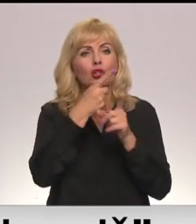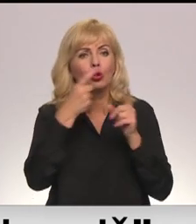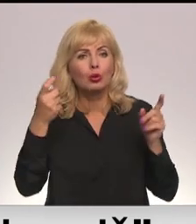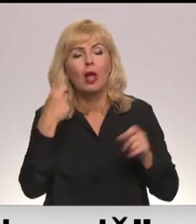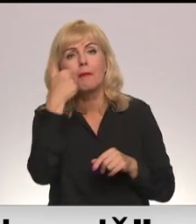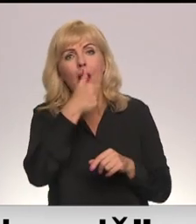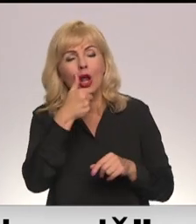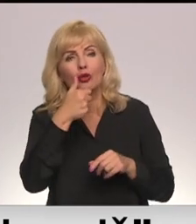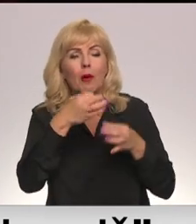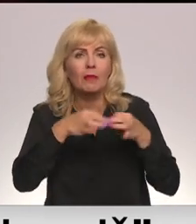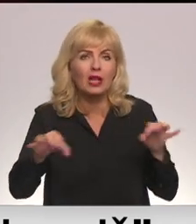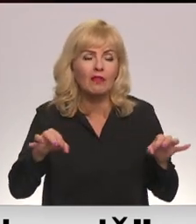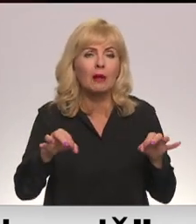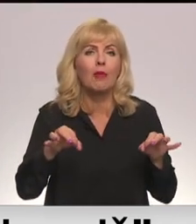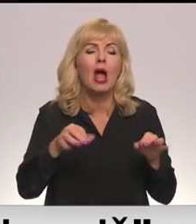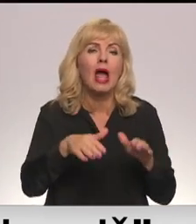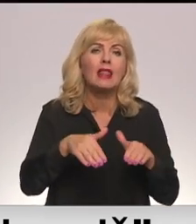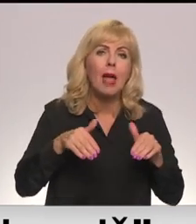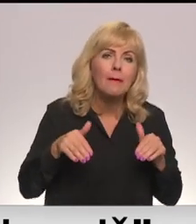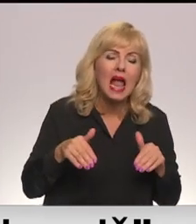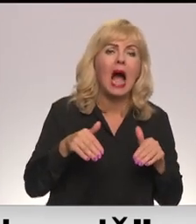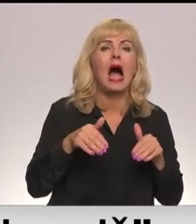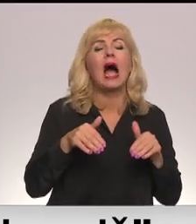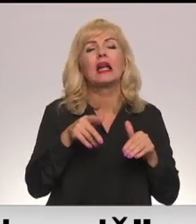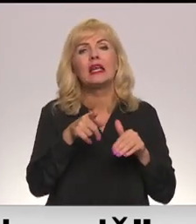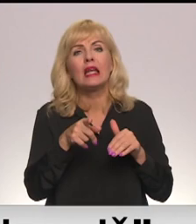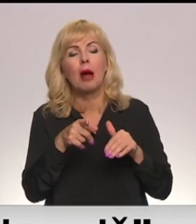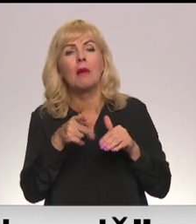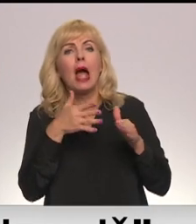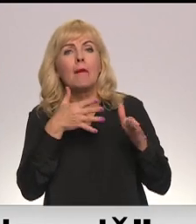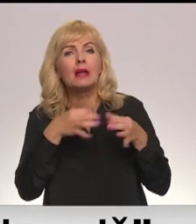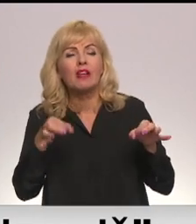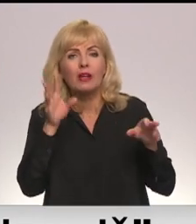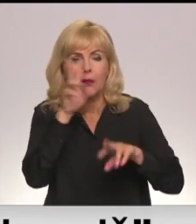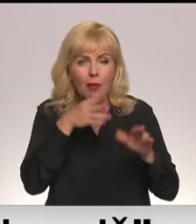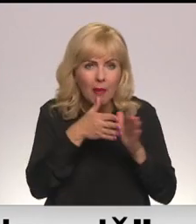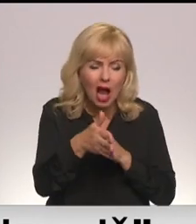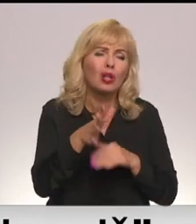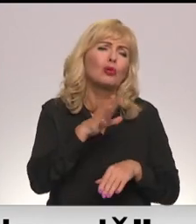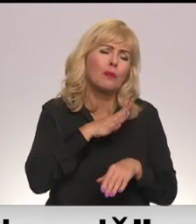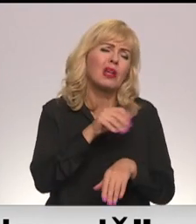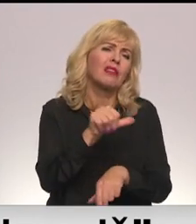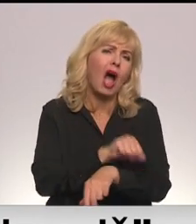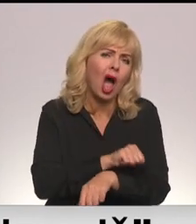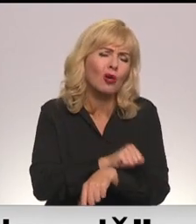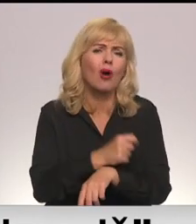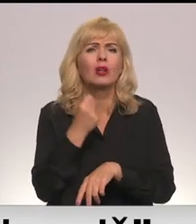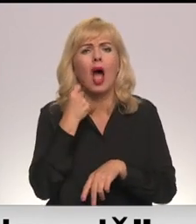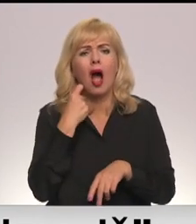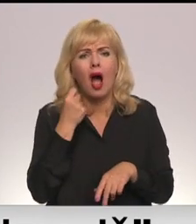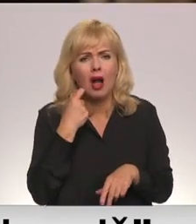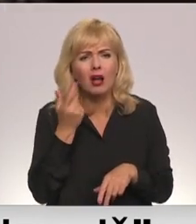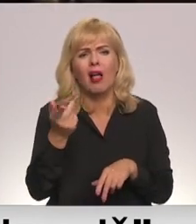brīvību, nepiekāpību un patiesības meklējumus, ko, diemžēl, caurstrāvo arī narkotikas, alkohols un izlaidīgs